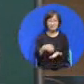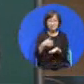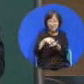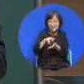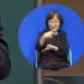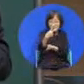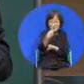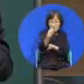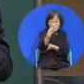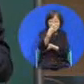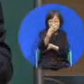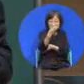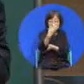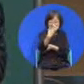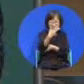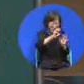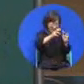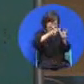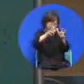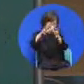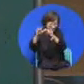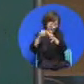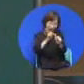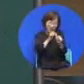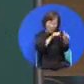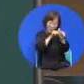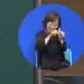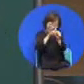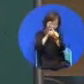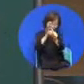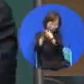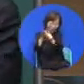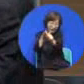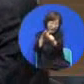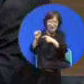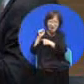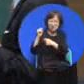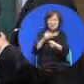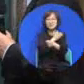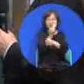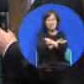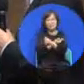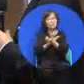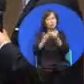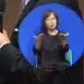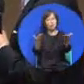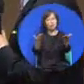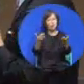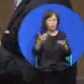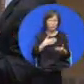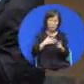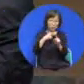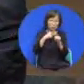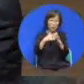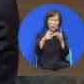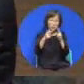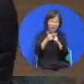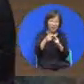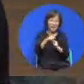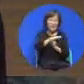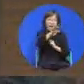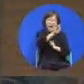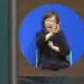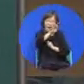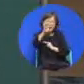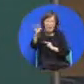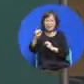237개 나라로 보낼 수 있는 능력을 하나님이 여러분에게 우리 교회에게 주시는 겁니다. To you and to our church, God will give you the strength and power to commission